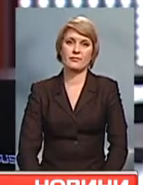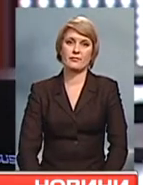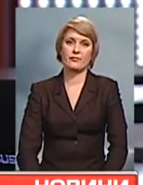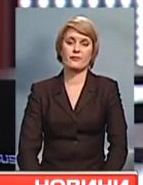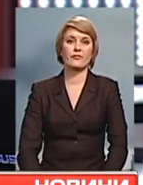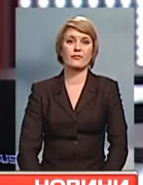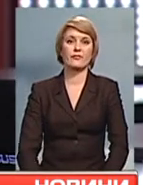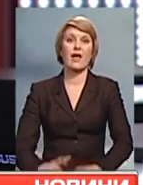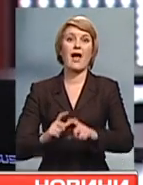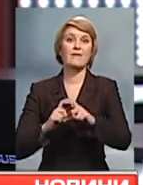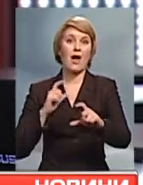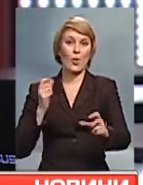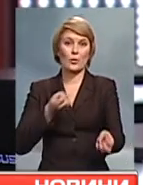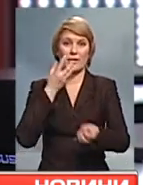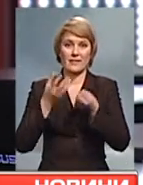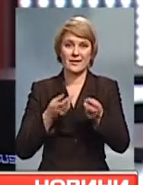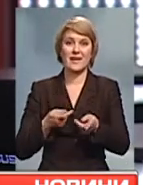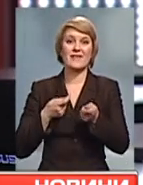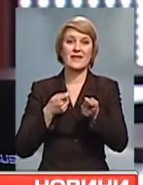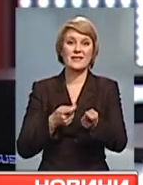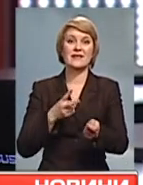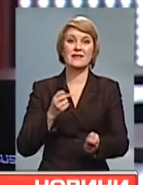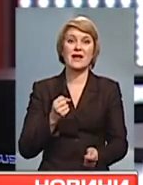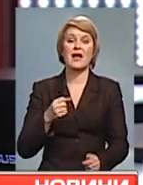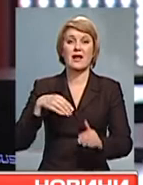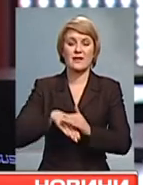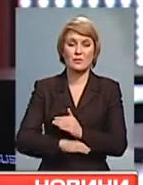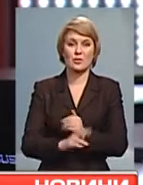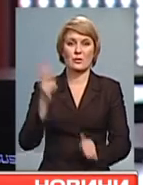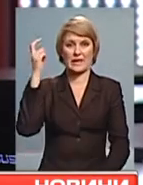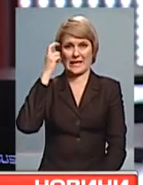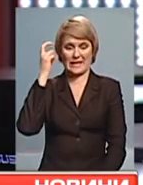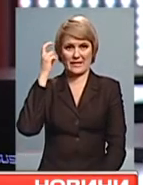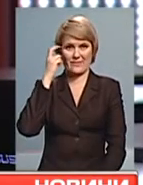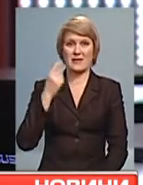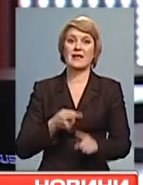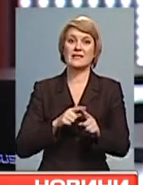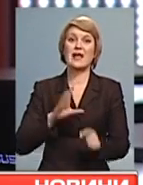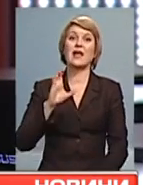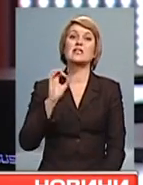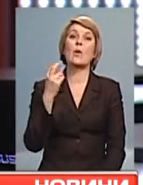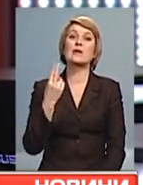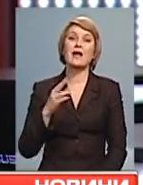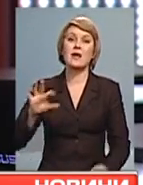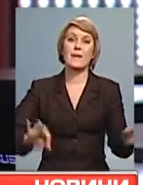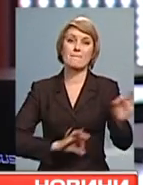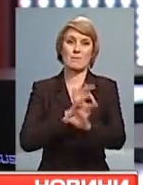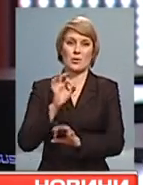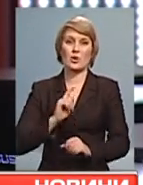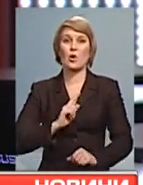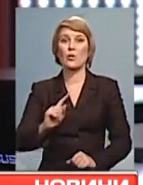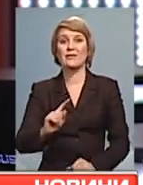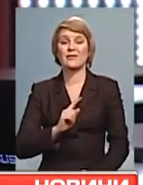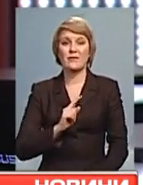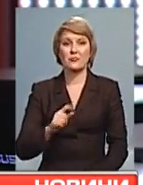Вагон квітів їздить відсьогодні на Куренівсько-Червоноармійській лінії Київського метрополітену. Це соціальний проєкт, кажуть автори ідеї. Курсуватиме такий